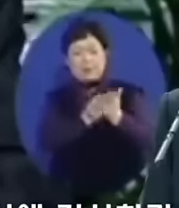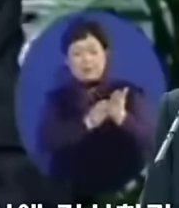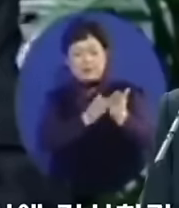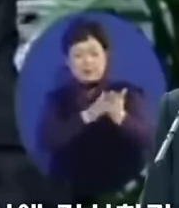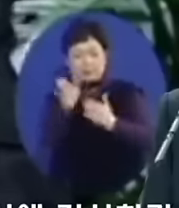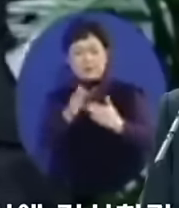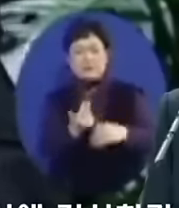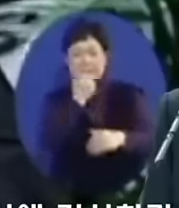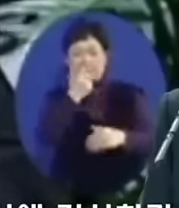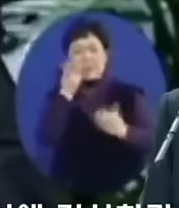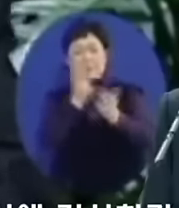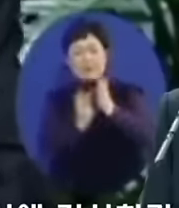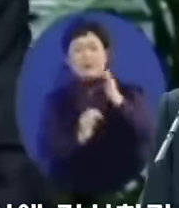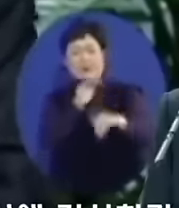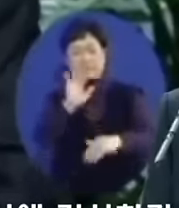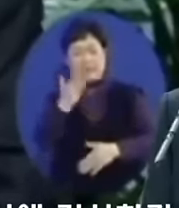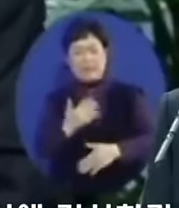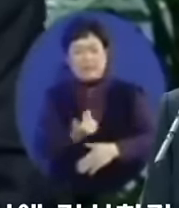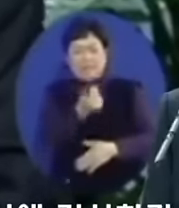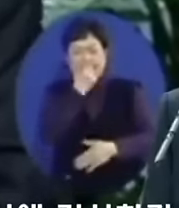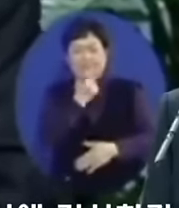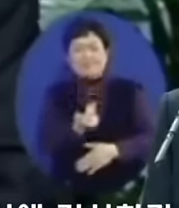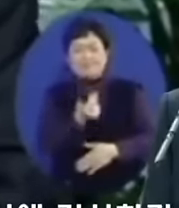주는 것입니다. 숨은